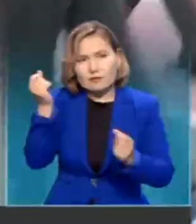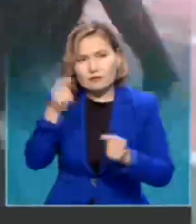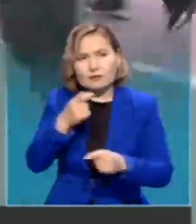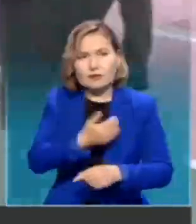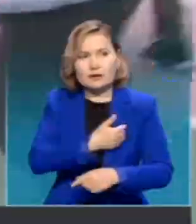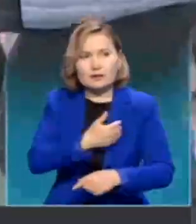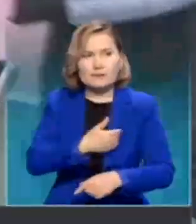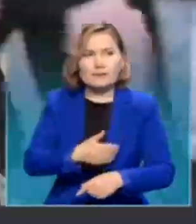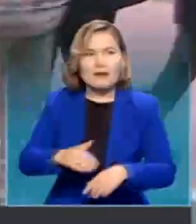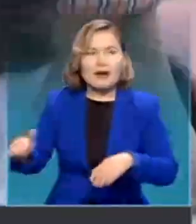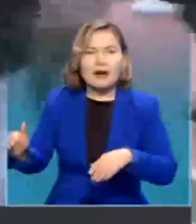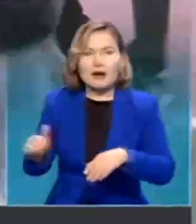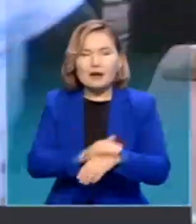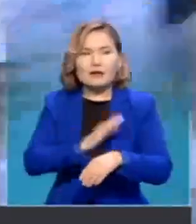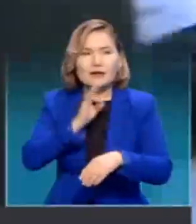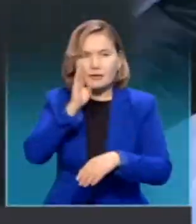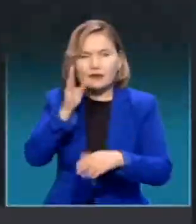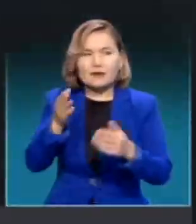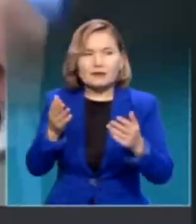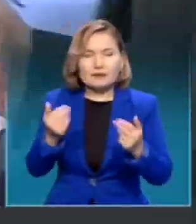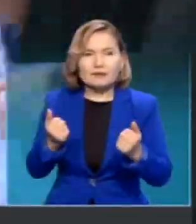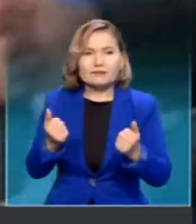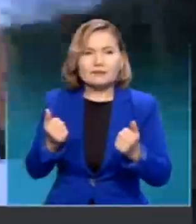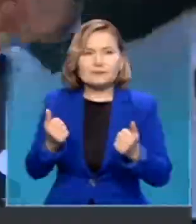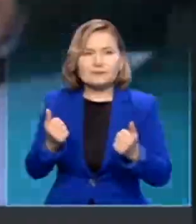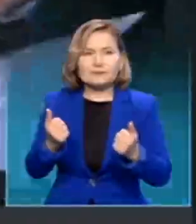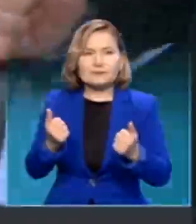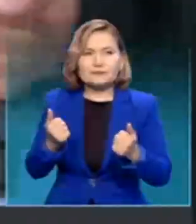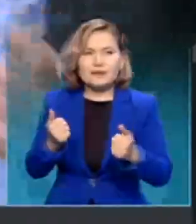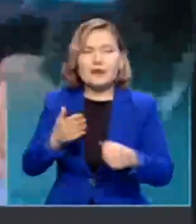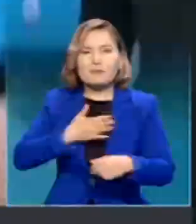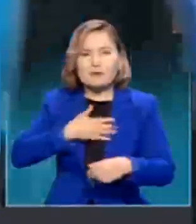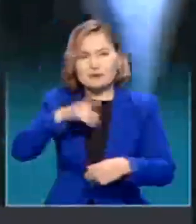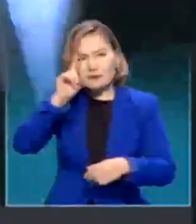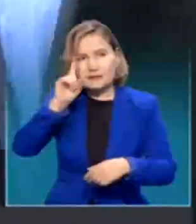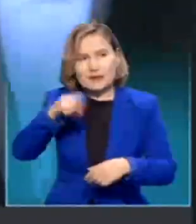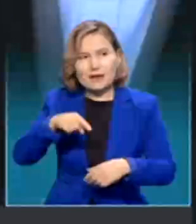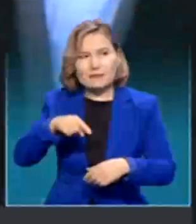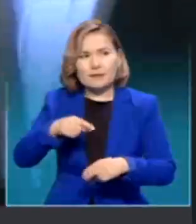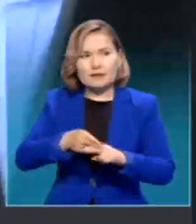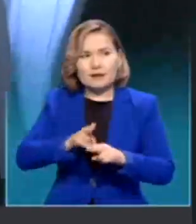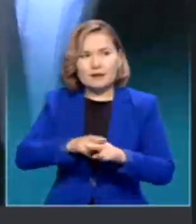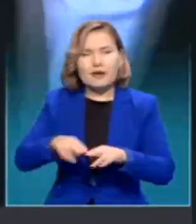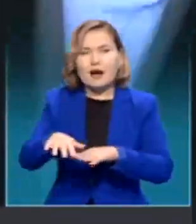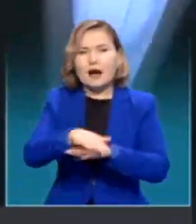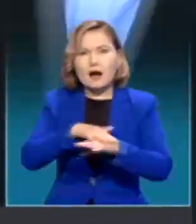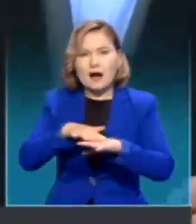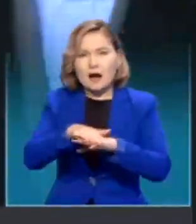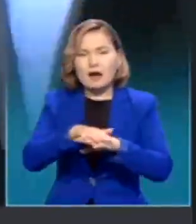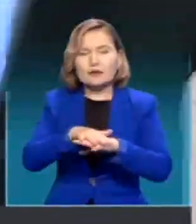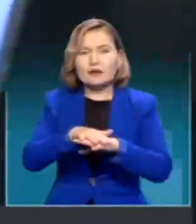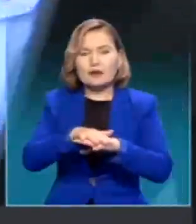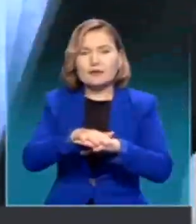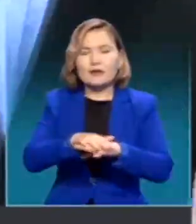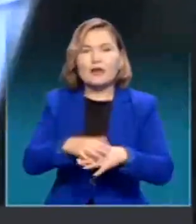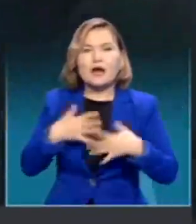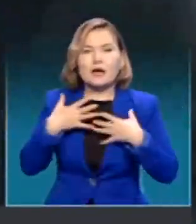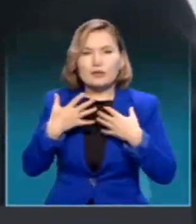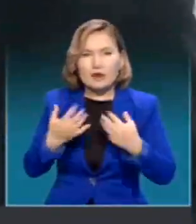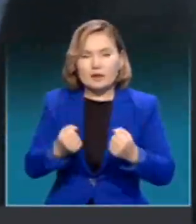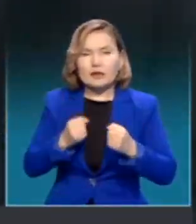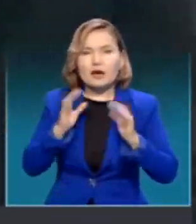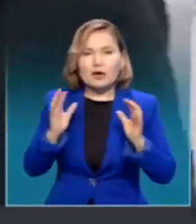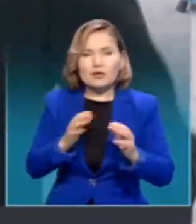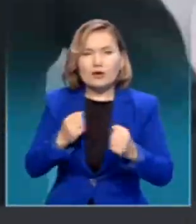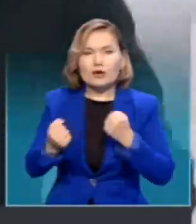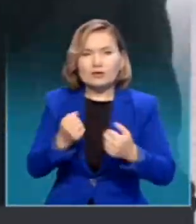Иниятқызы, қайырлы таң. Қайырлы таң. Енді біз білеміз осы халықтың денсаулығын нығайту үшін,